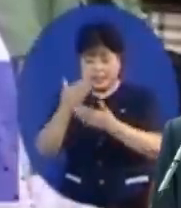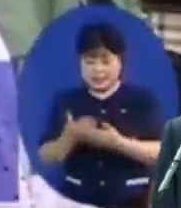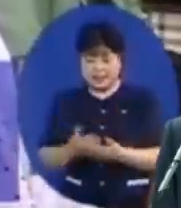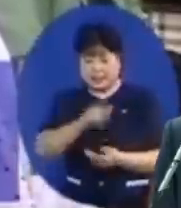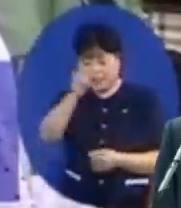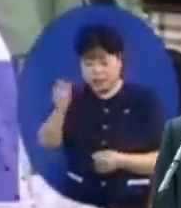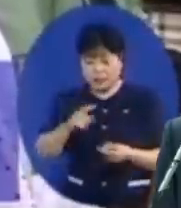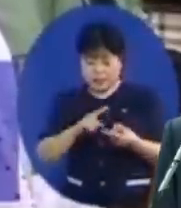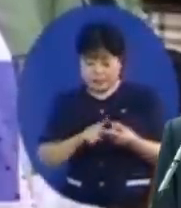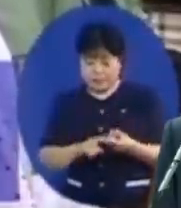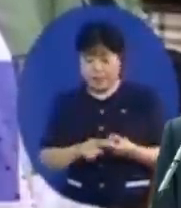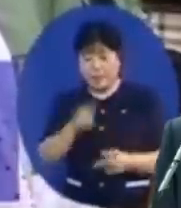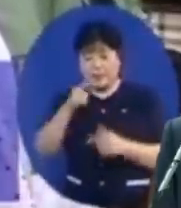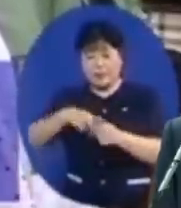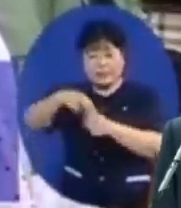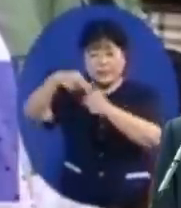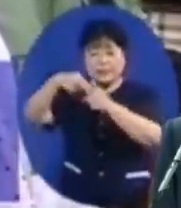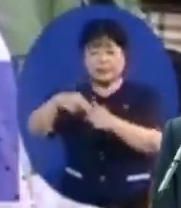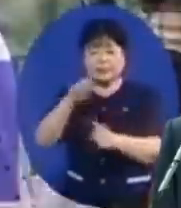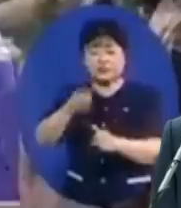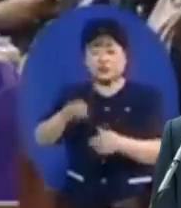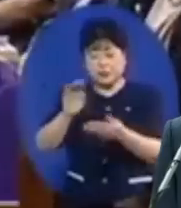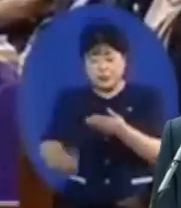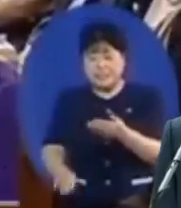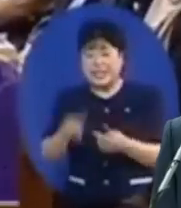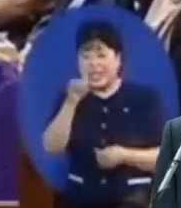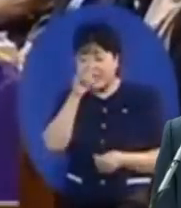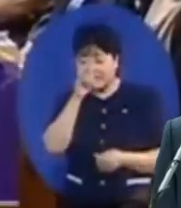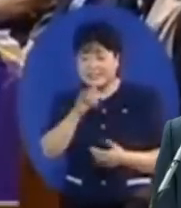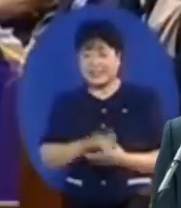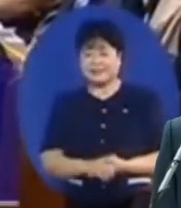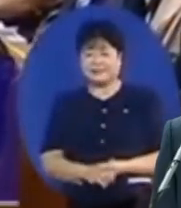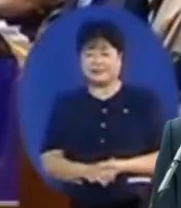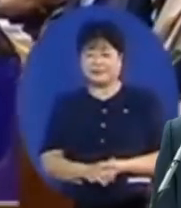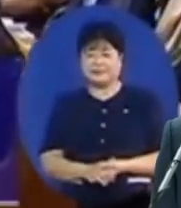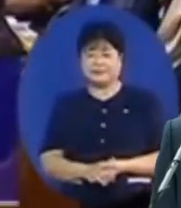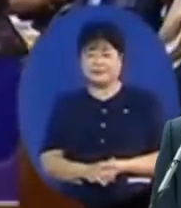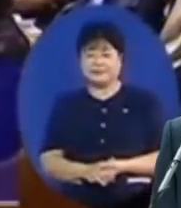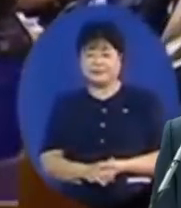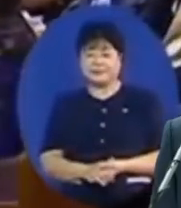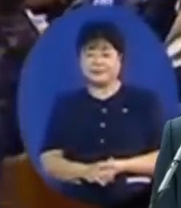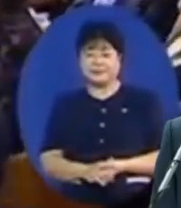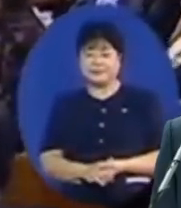속량하였으니 기록된 바 나무에 달린 자마다 저주하리는 자라 하심이라.